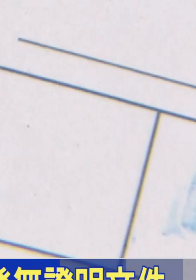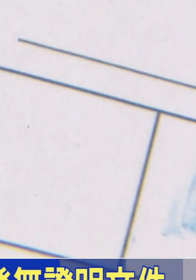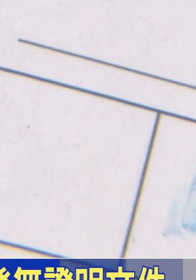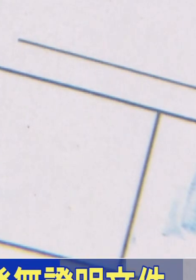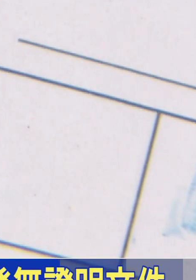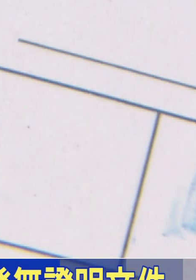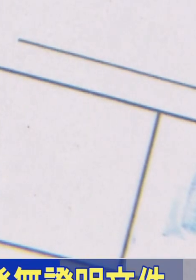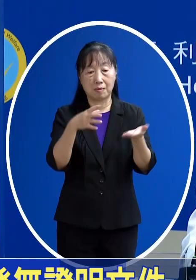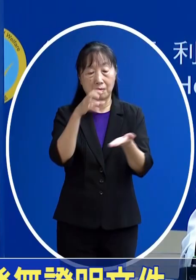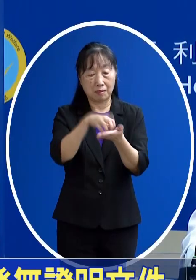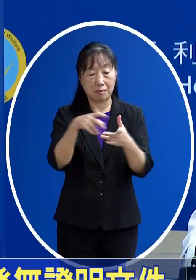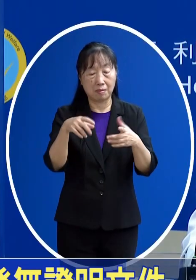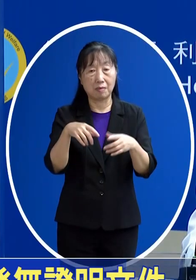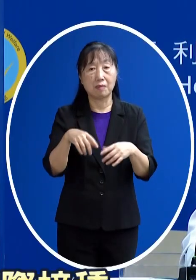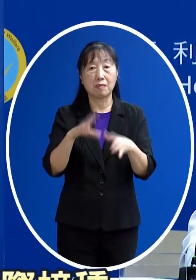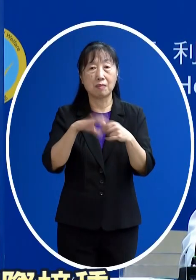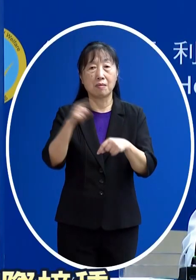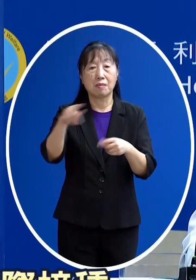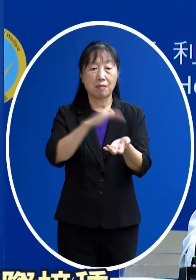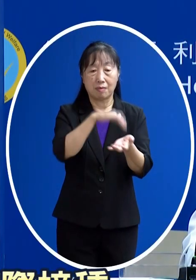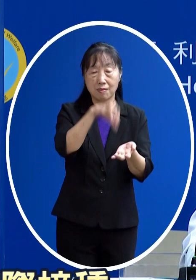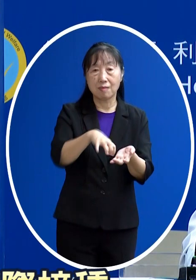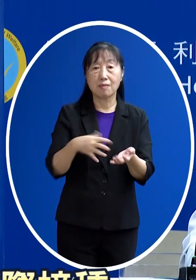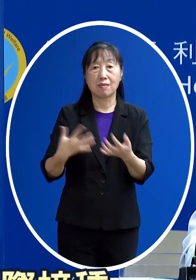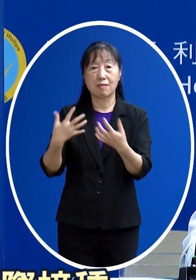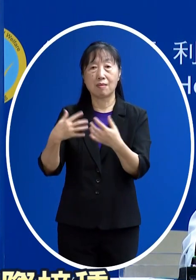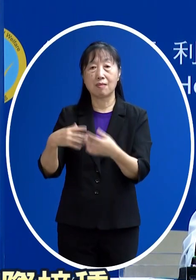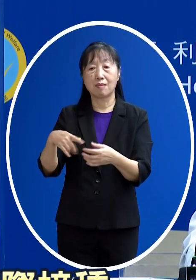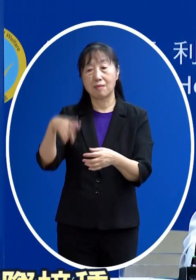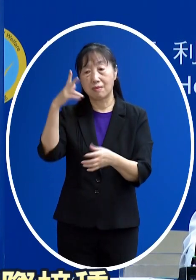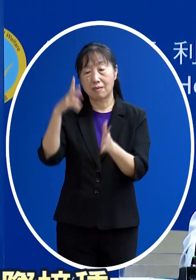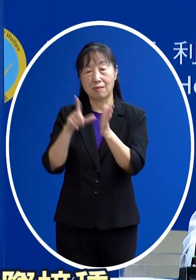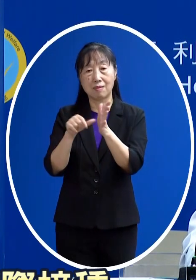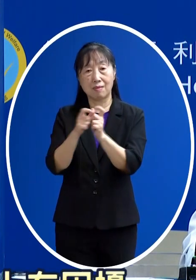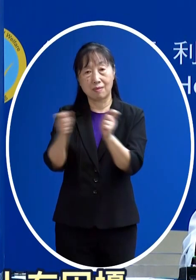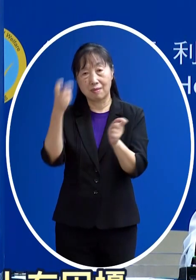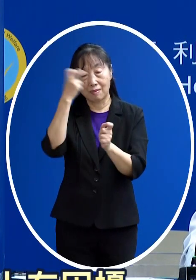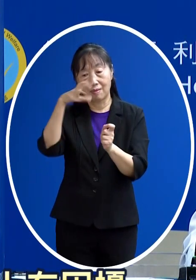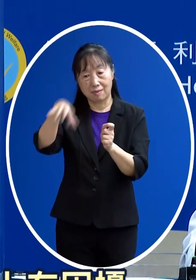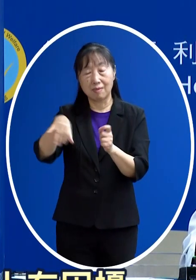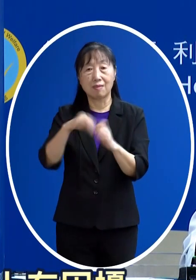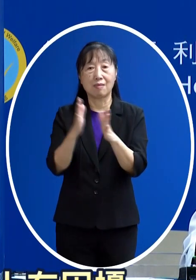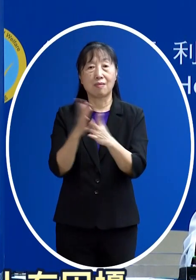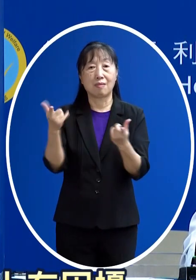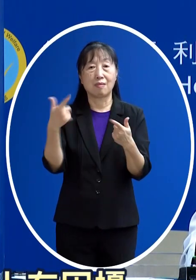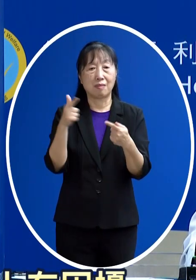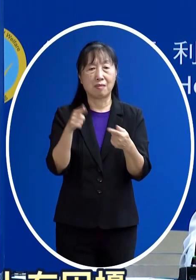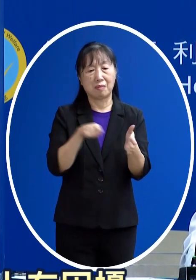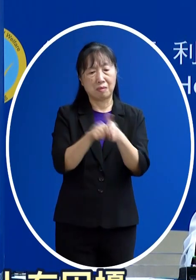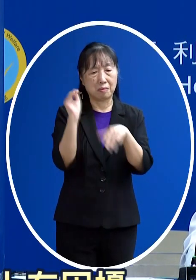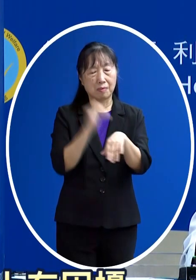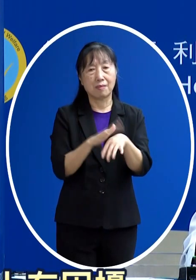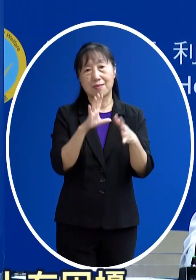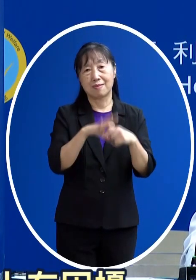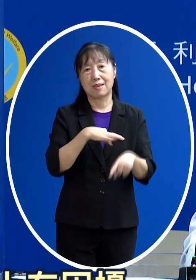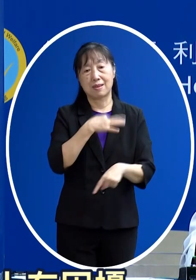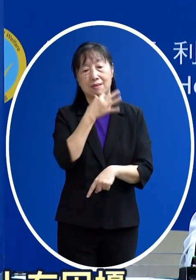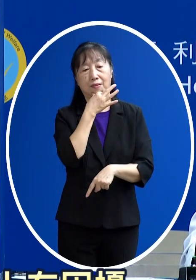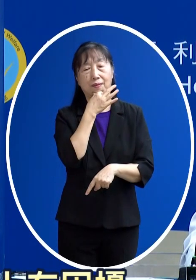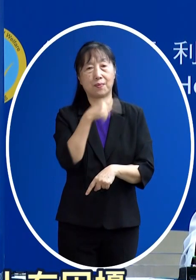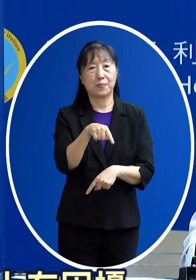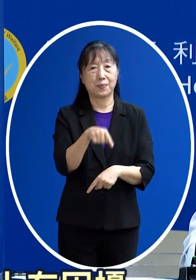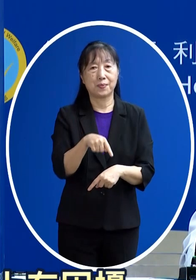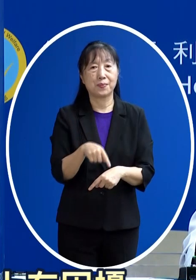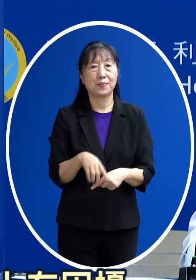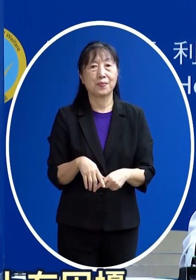何证明文件。 机构跟医院都不是做这种国际接种文件认证的这个专家，所以就他们第一线